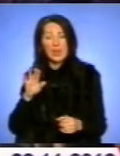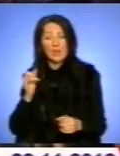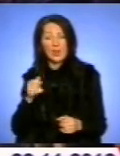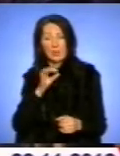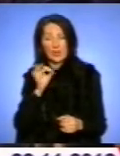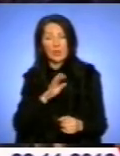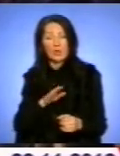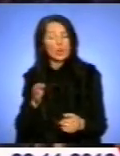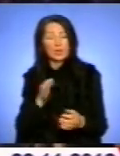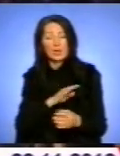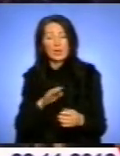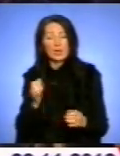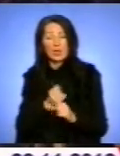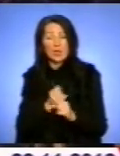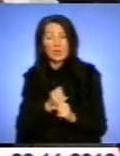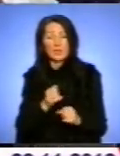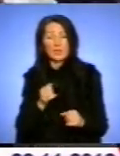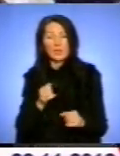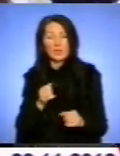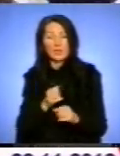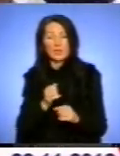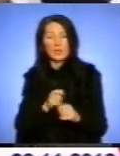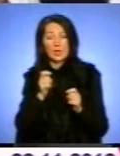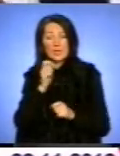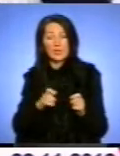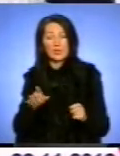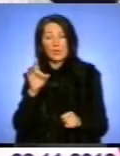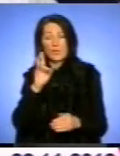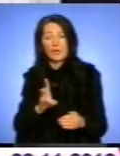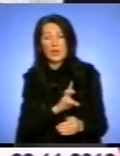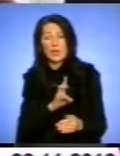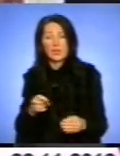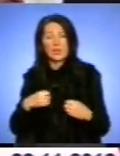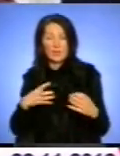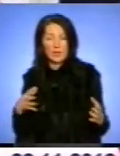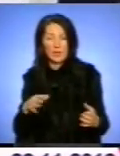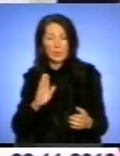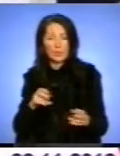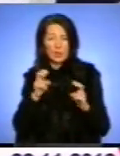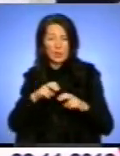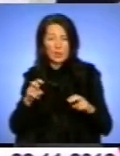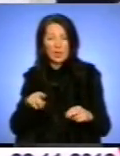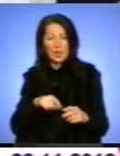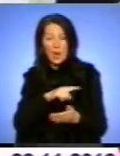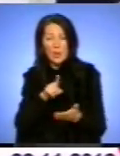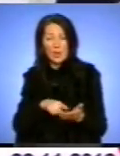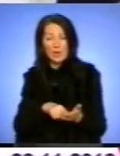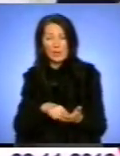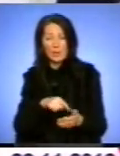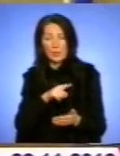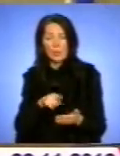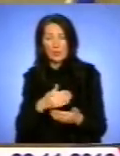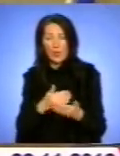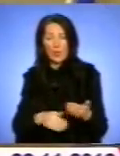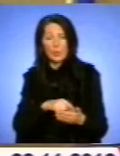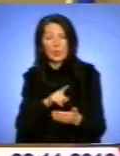недопустимість роботи сесії в релігійне свято. Ми будемо розглядати по підходу питань далі, по поступленню питань.